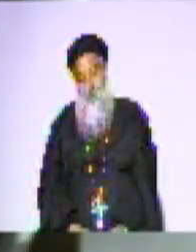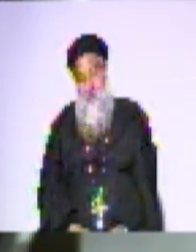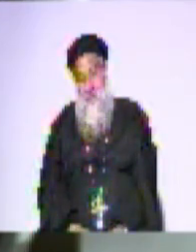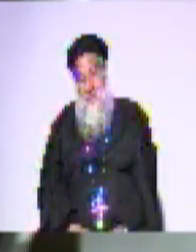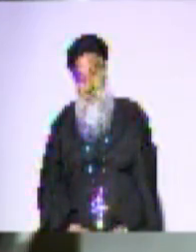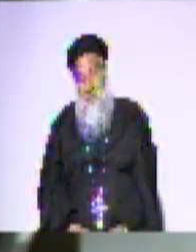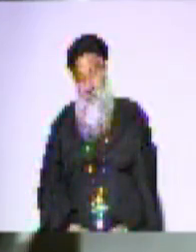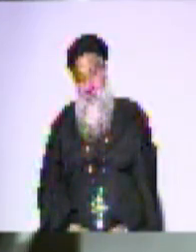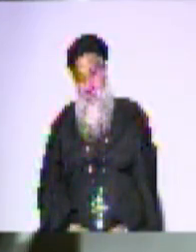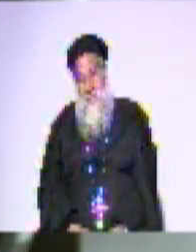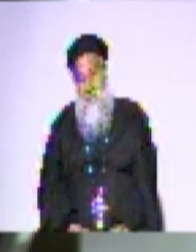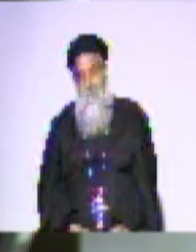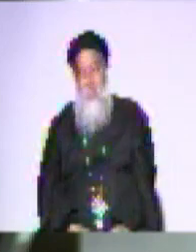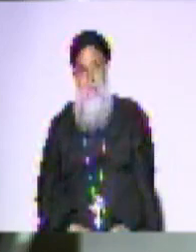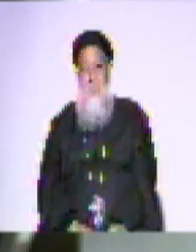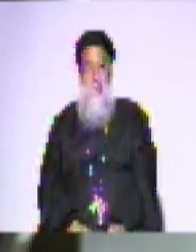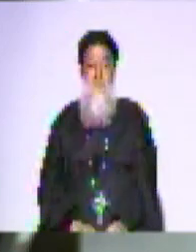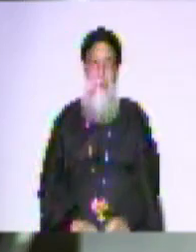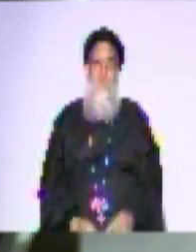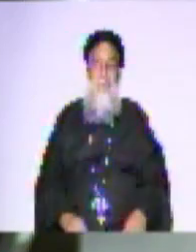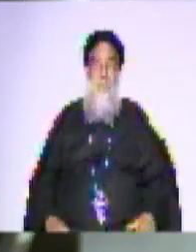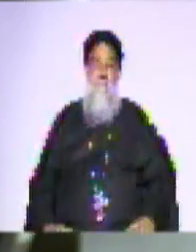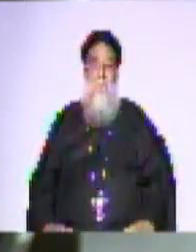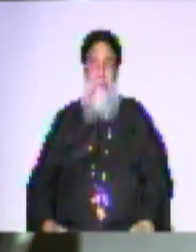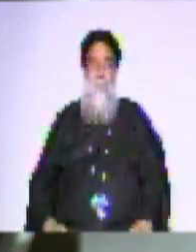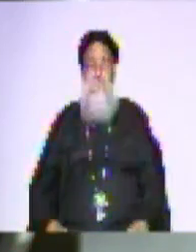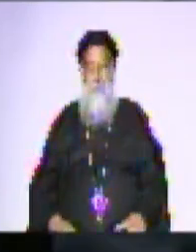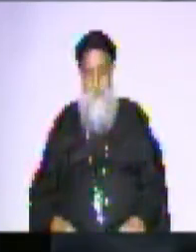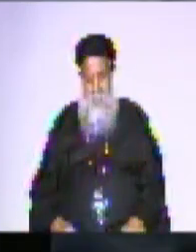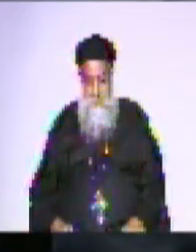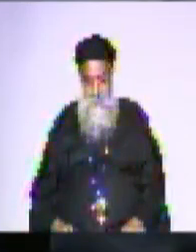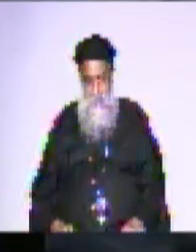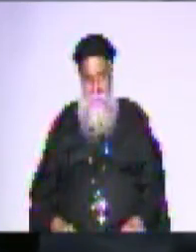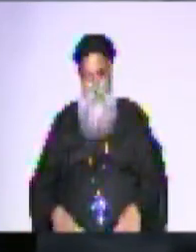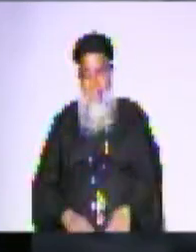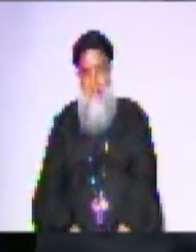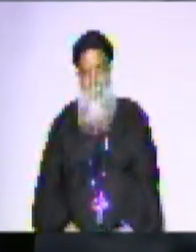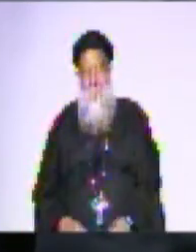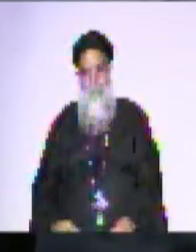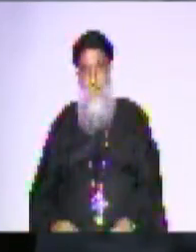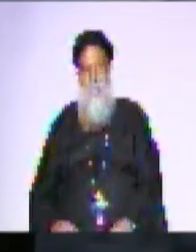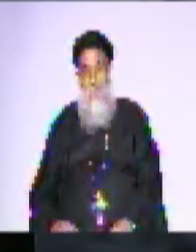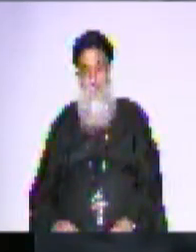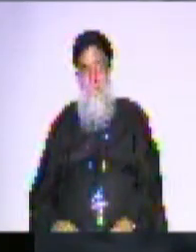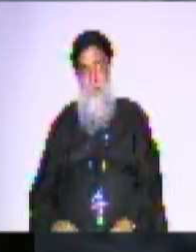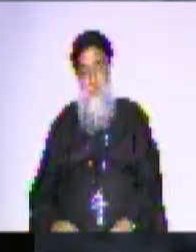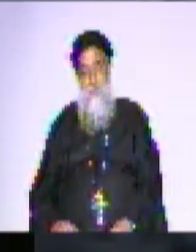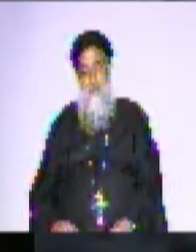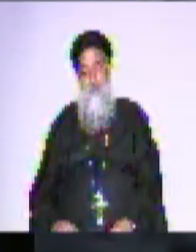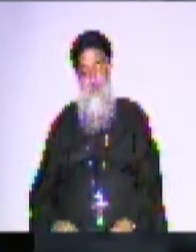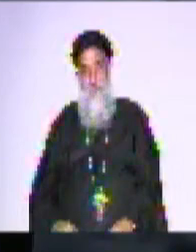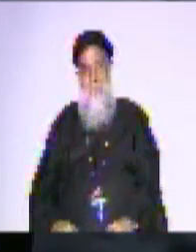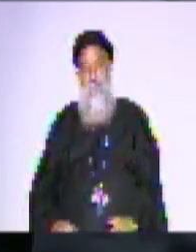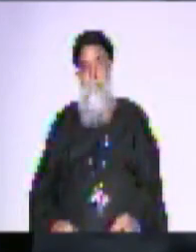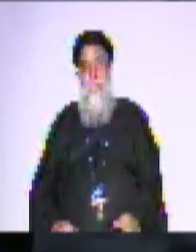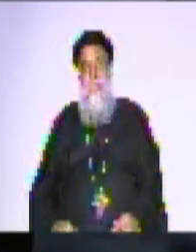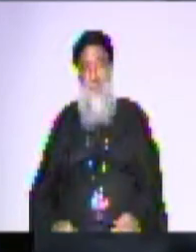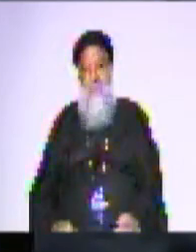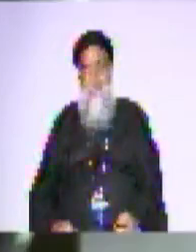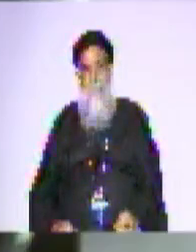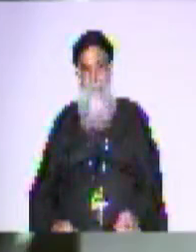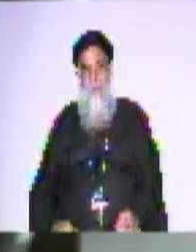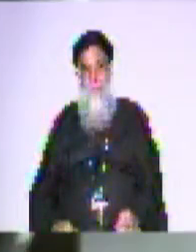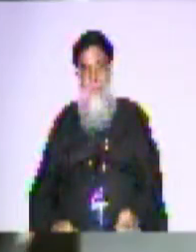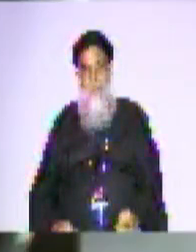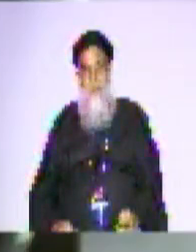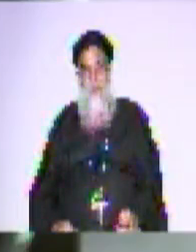أيوه. أهلا. ألو. كمل على طول عشان كمل على طول. سمعينك. أنا كنت ممكن أكلم